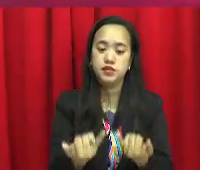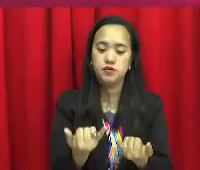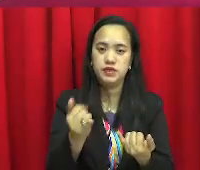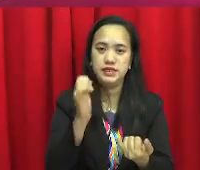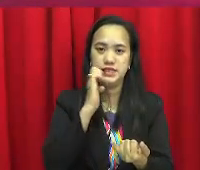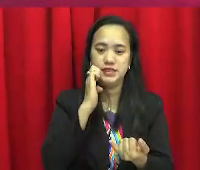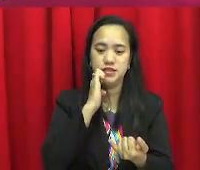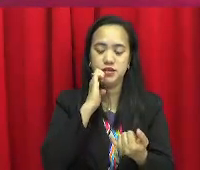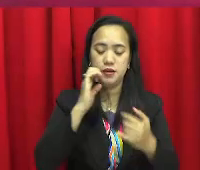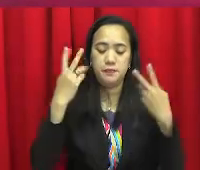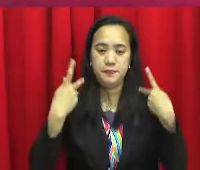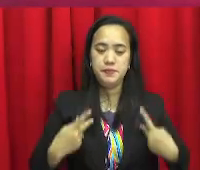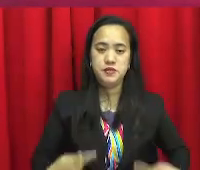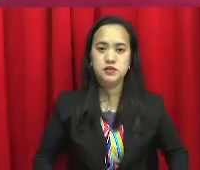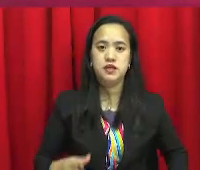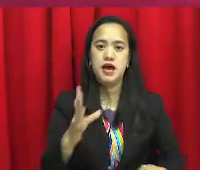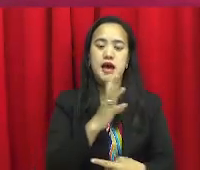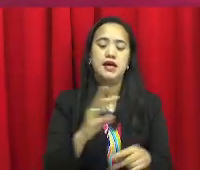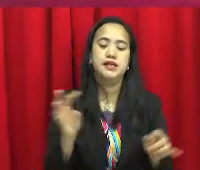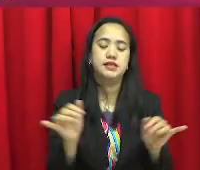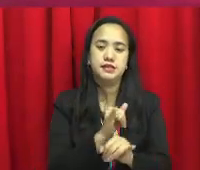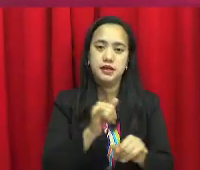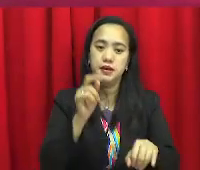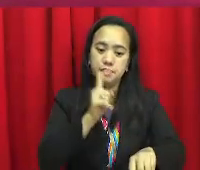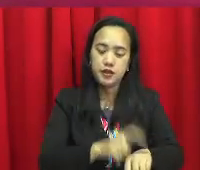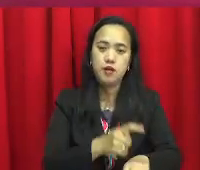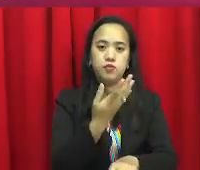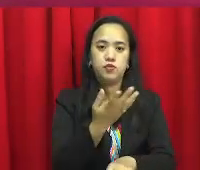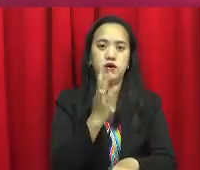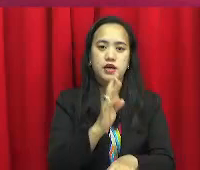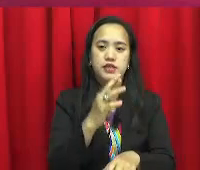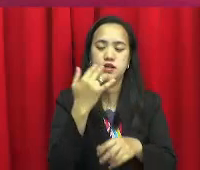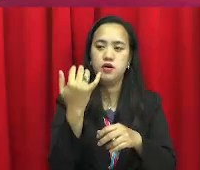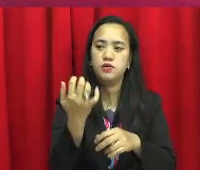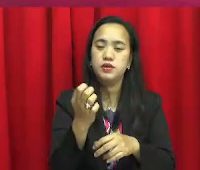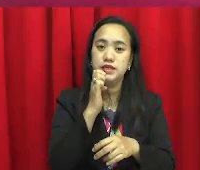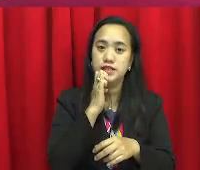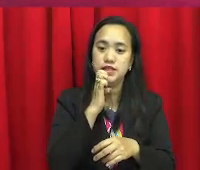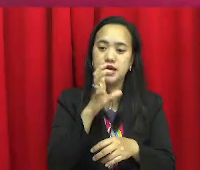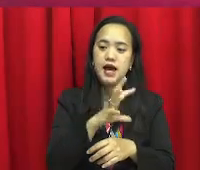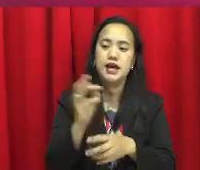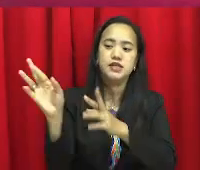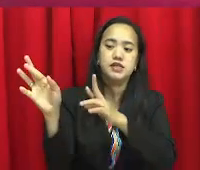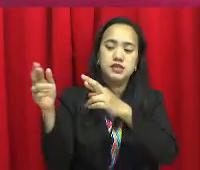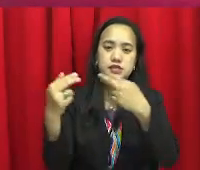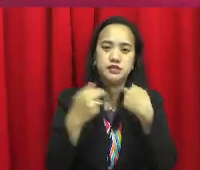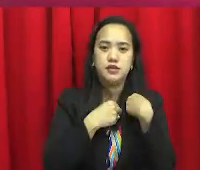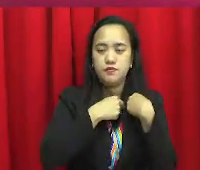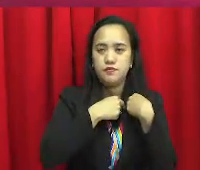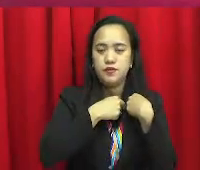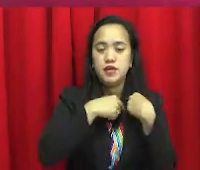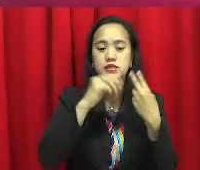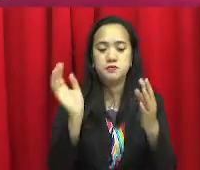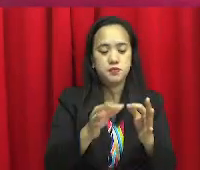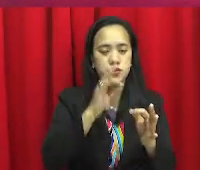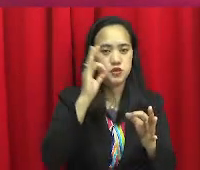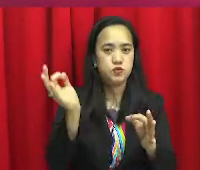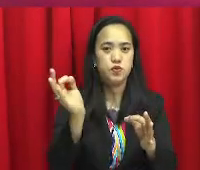time, nananangalian kayo ng spiritual. No? At ako'y nagpapasalamat sa Panginoon na patuloy